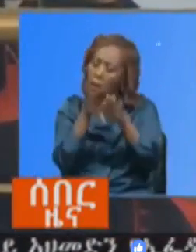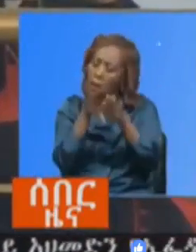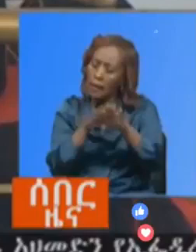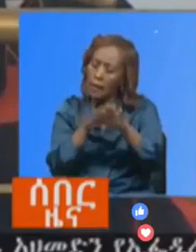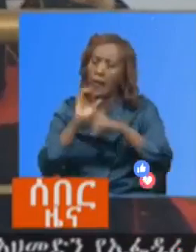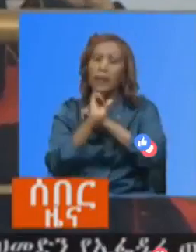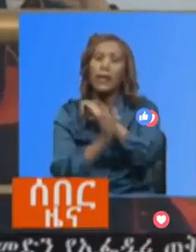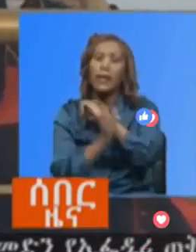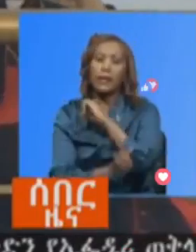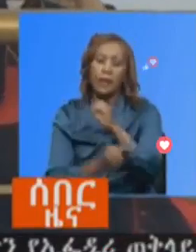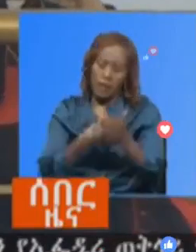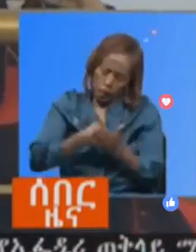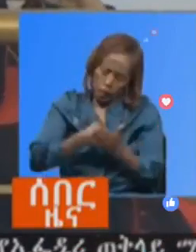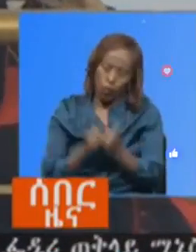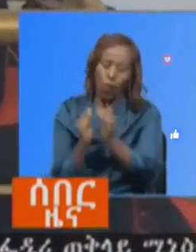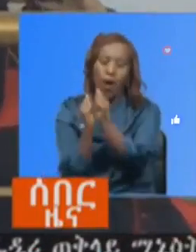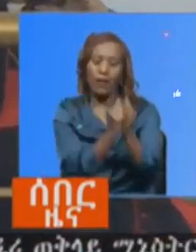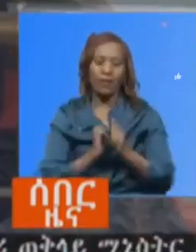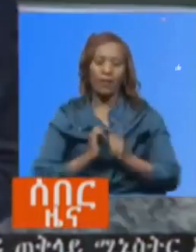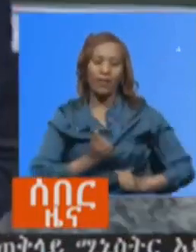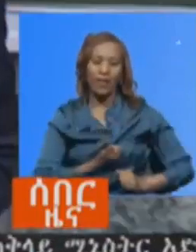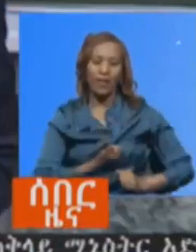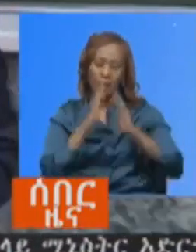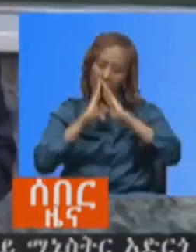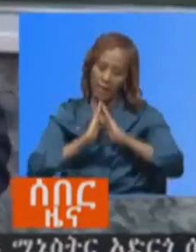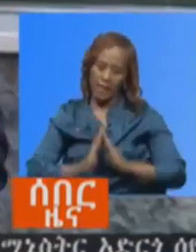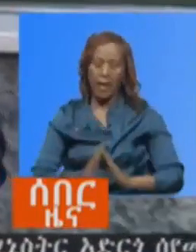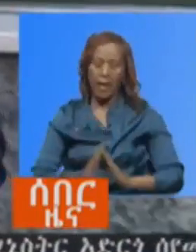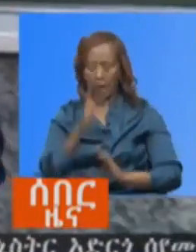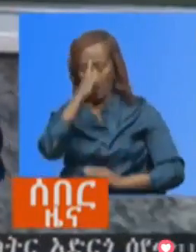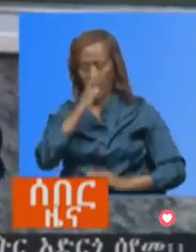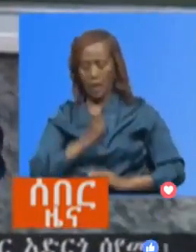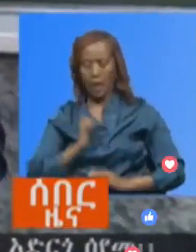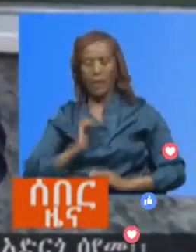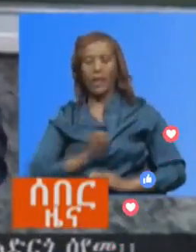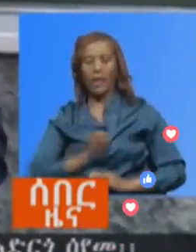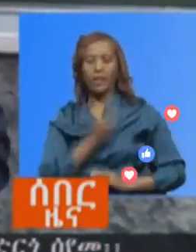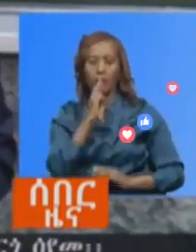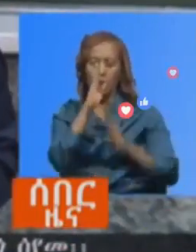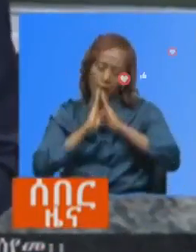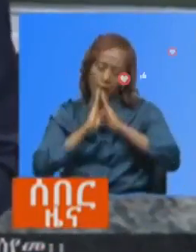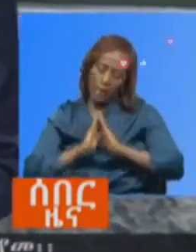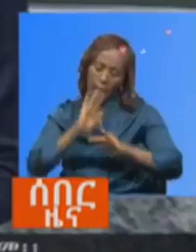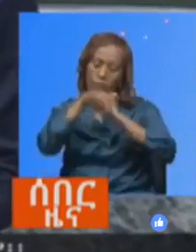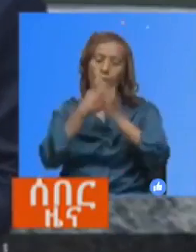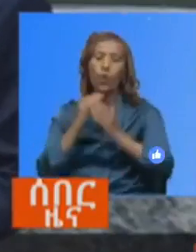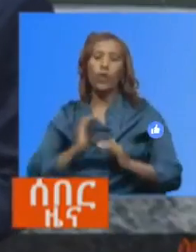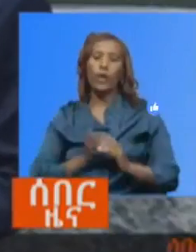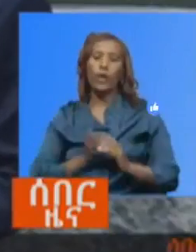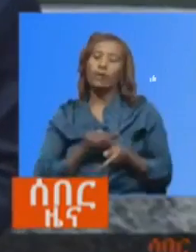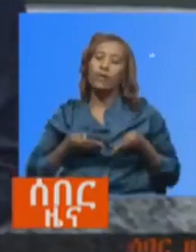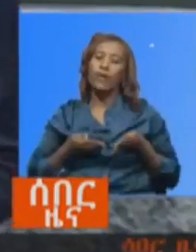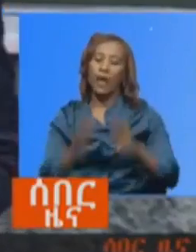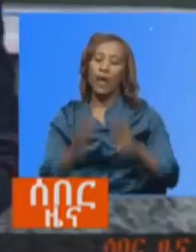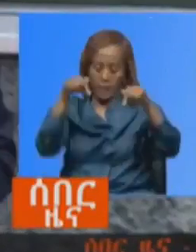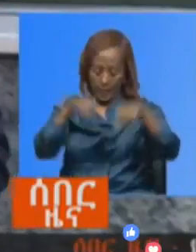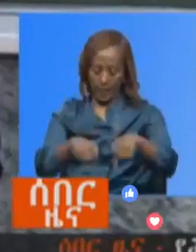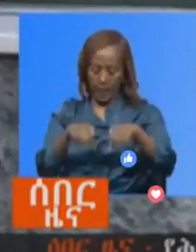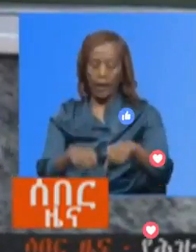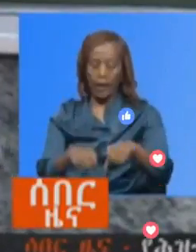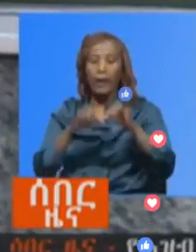የተመሰረተ ጽኑ አንድነታችን ነው። ሰላም መተማመናችን ነው። ሰላም በሁላችንም ፈቃድ ዛሬም